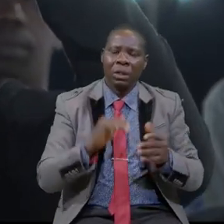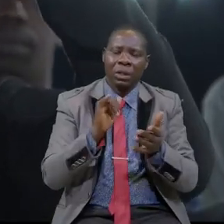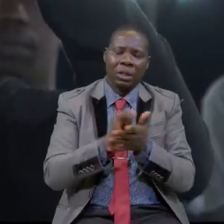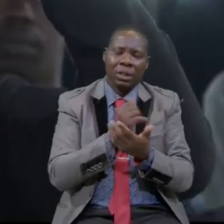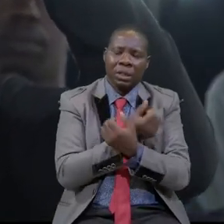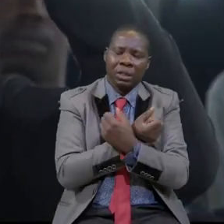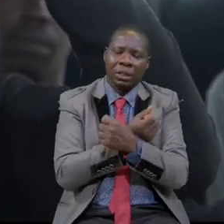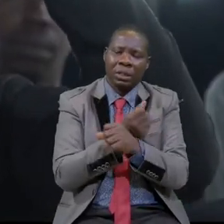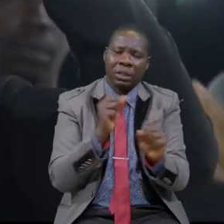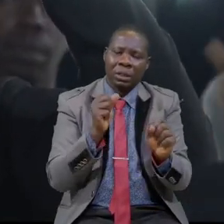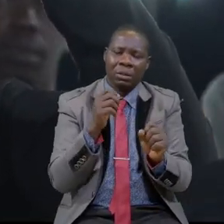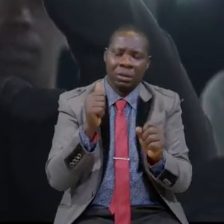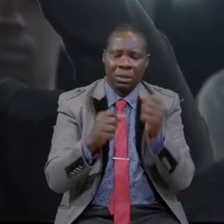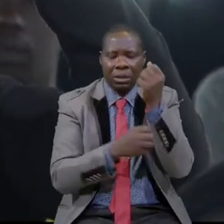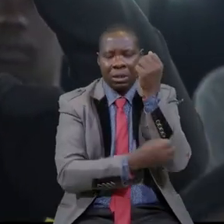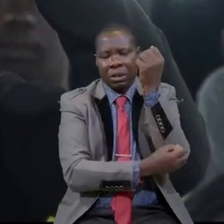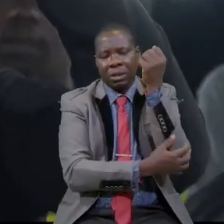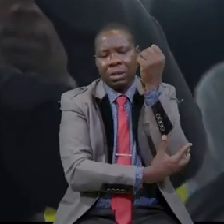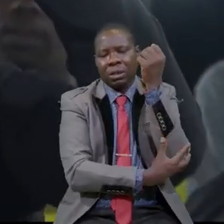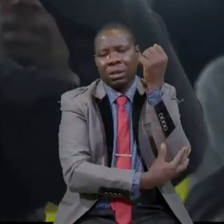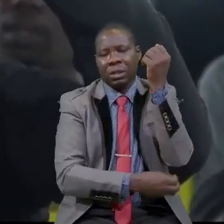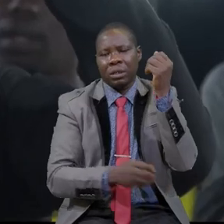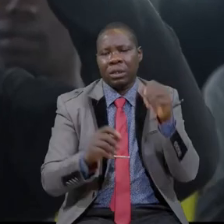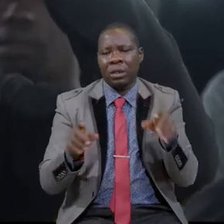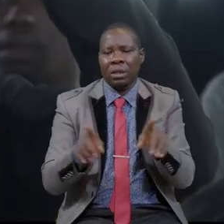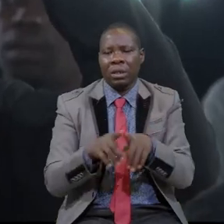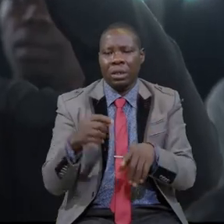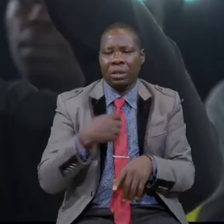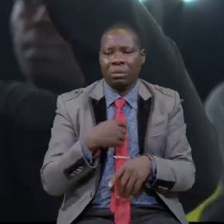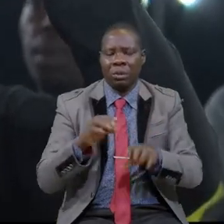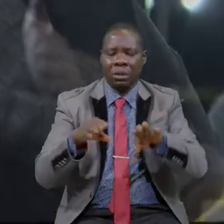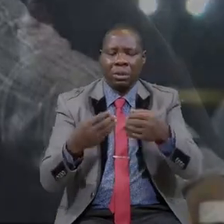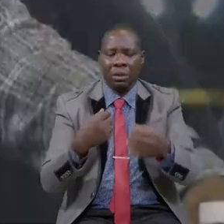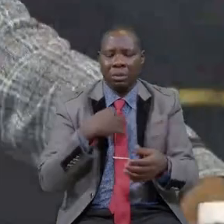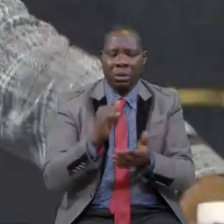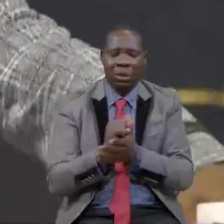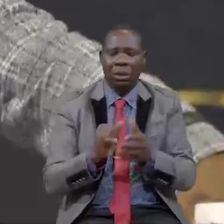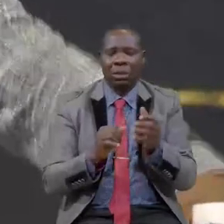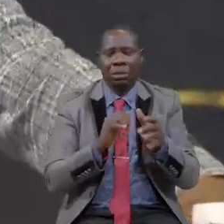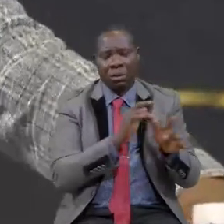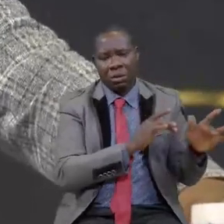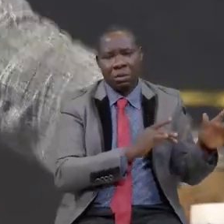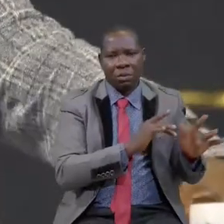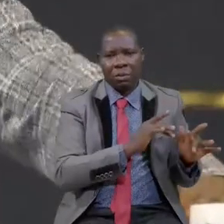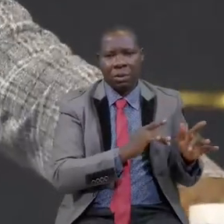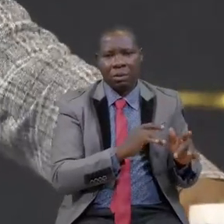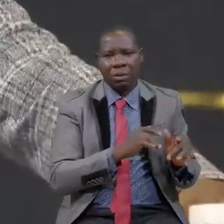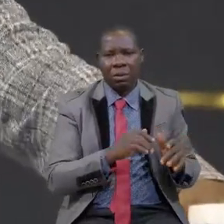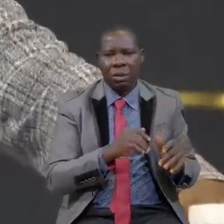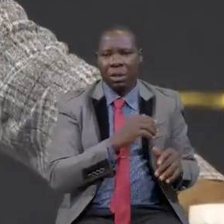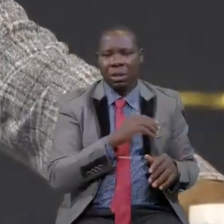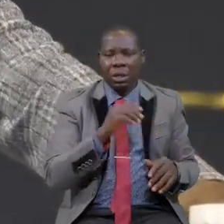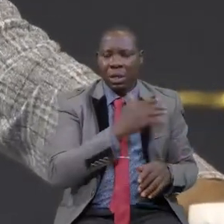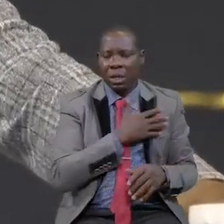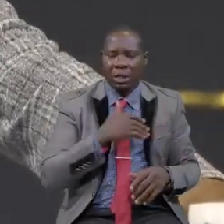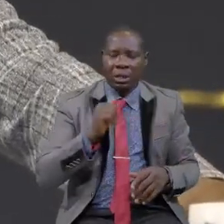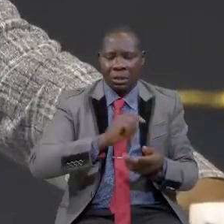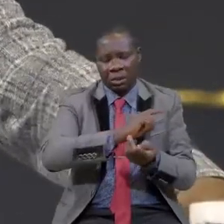qui sauve un misérable comme moi. Donne-moi cette compassion. Et la transformation,